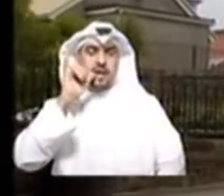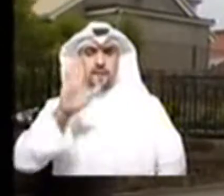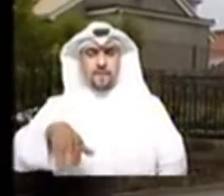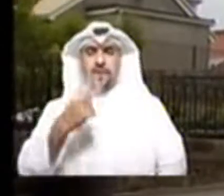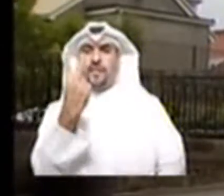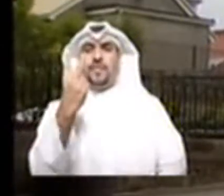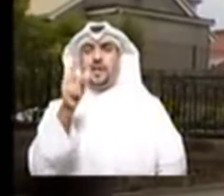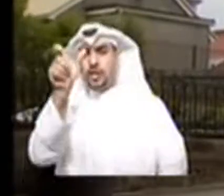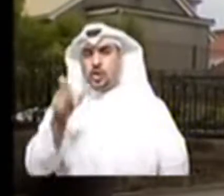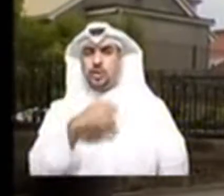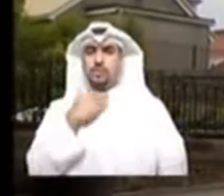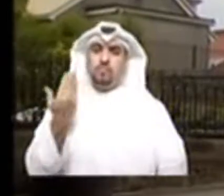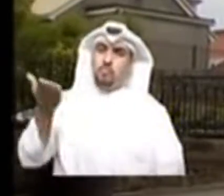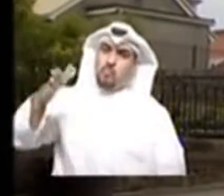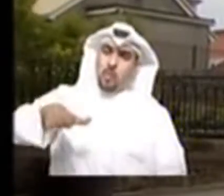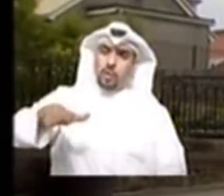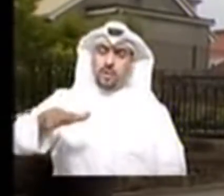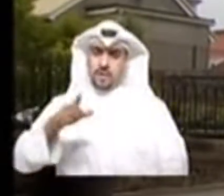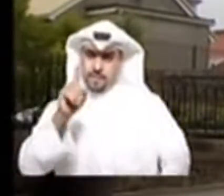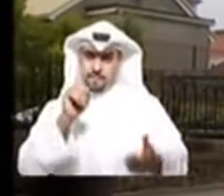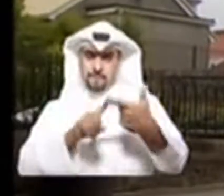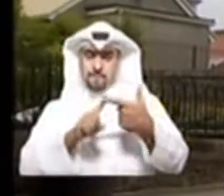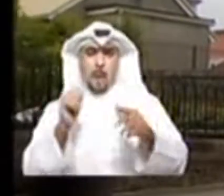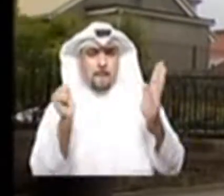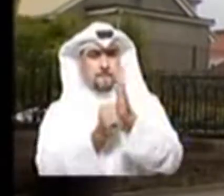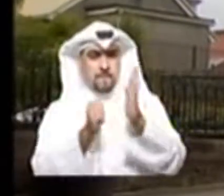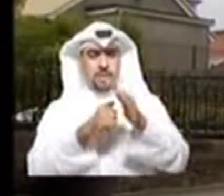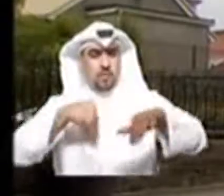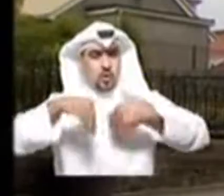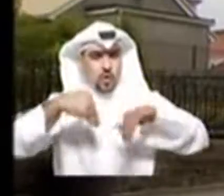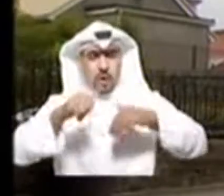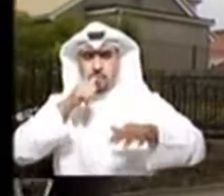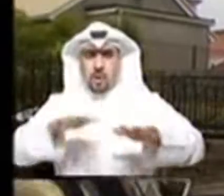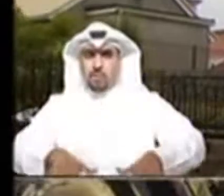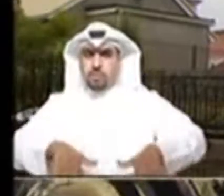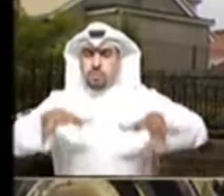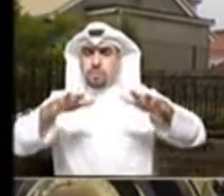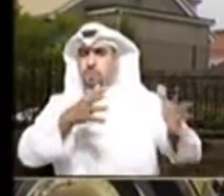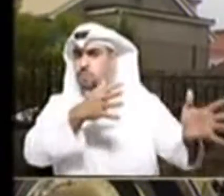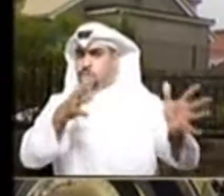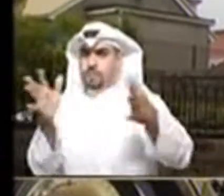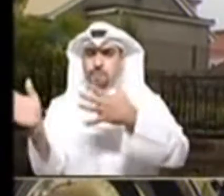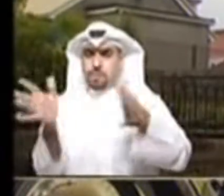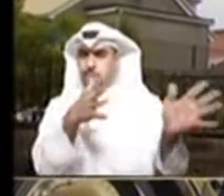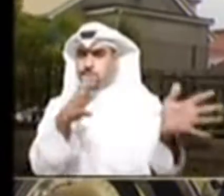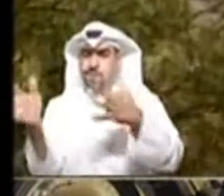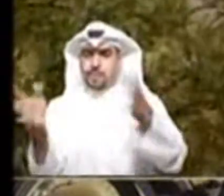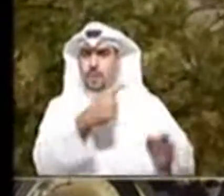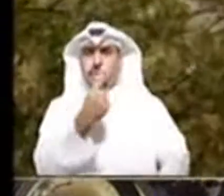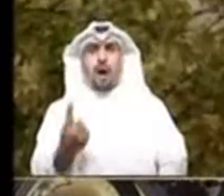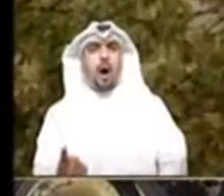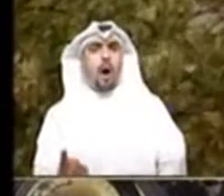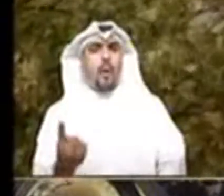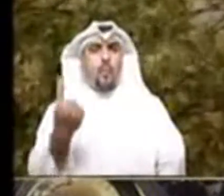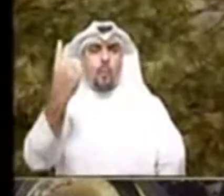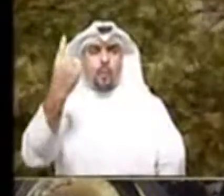النقل والملاحة بسبب الرياح العاتية والأمطار الغزيرة. وأحدثت آلي التي تعد أول عاصفة في الموسم ببريطانيا أضرارا